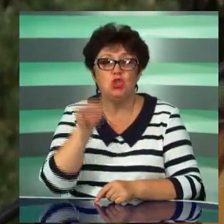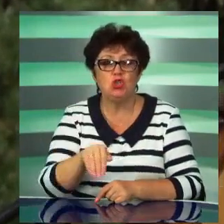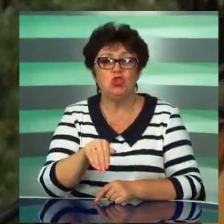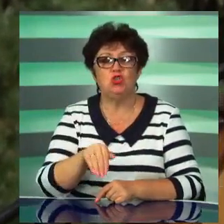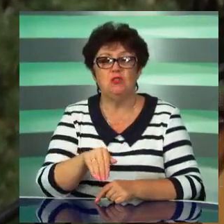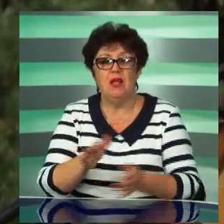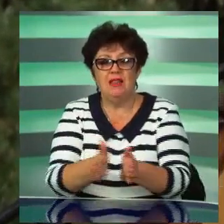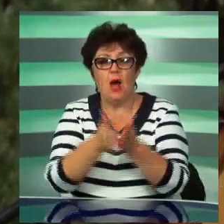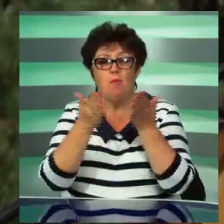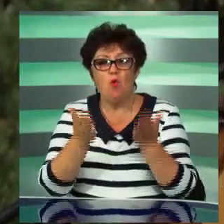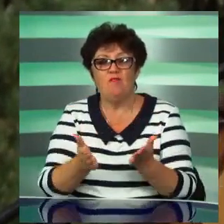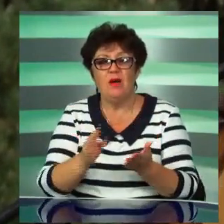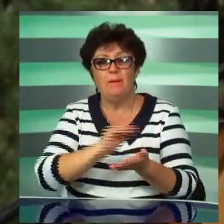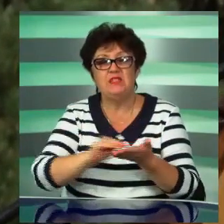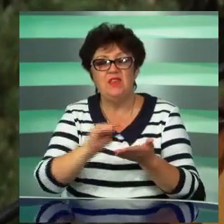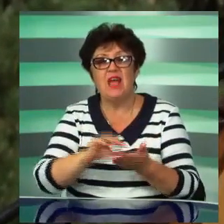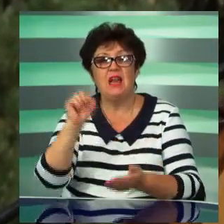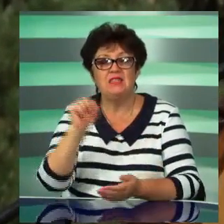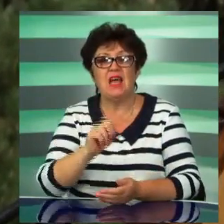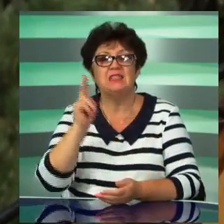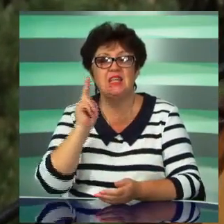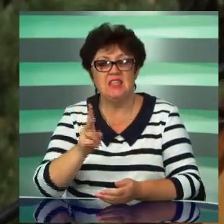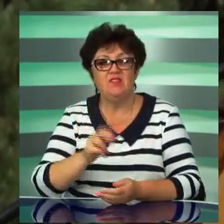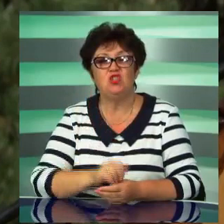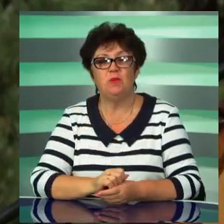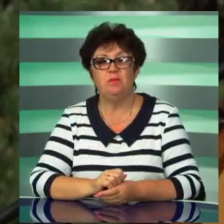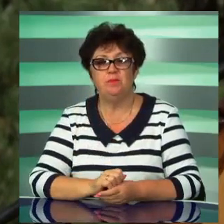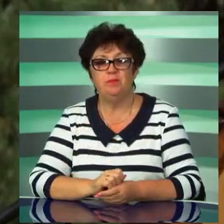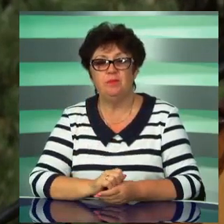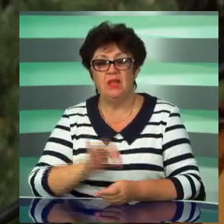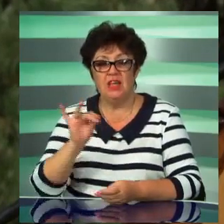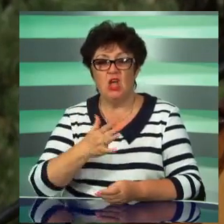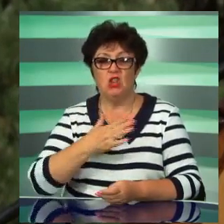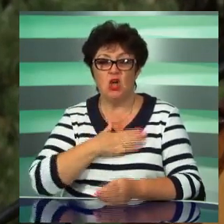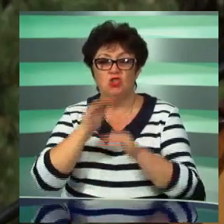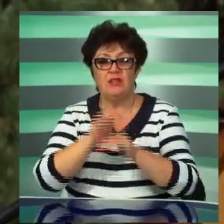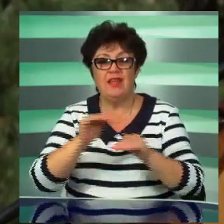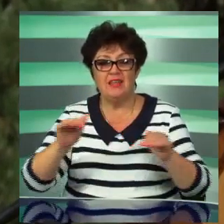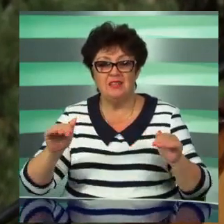2500 томов произведений Алексея Константиновича. И наши